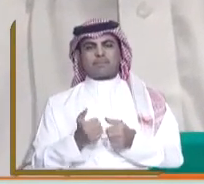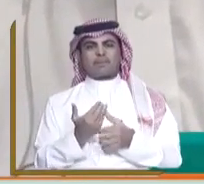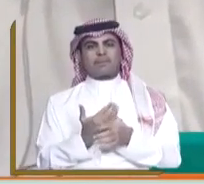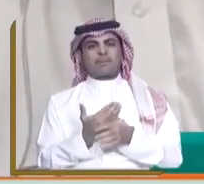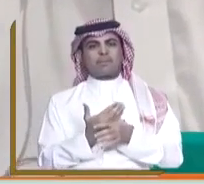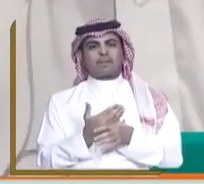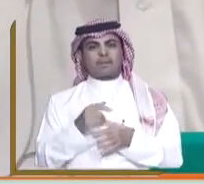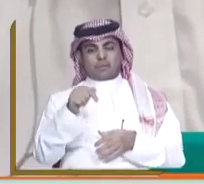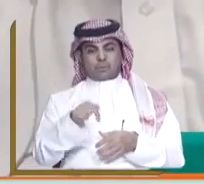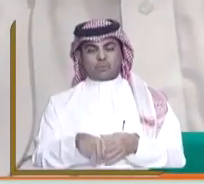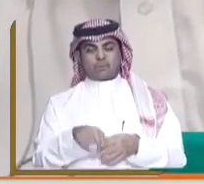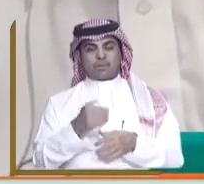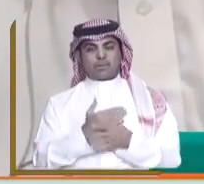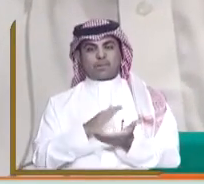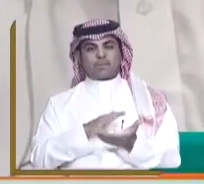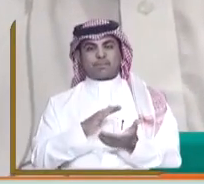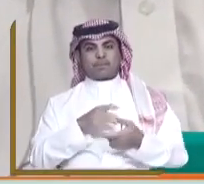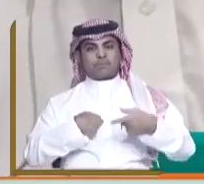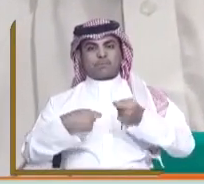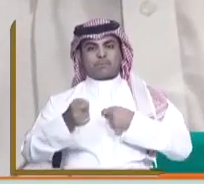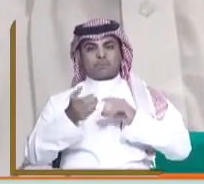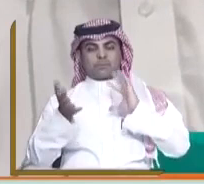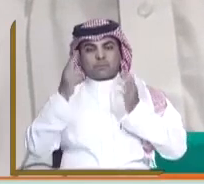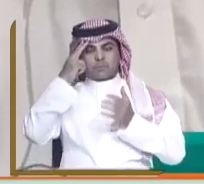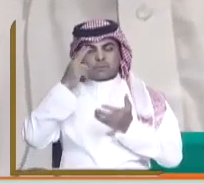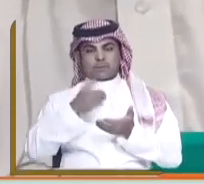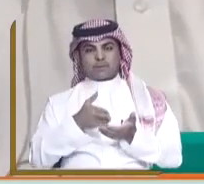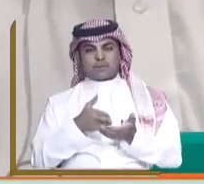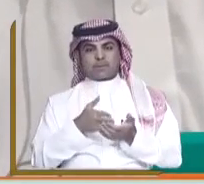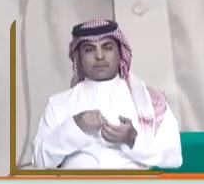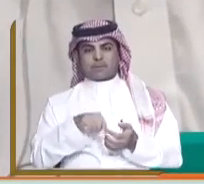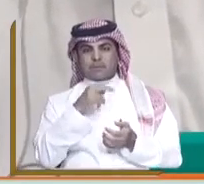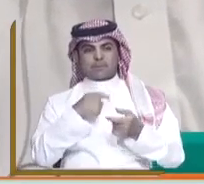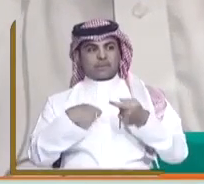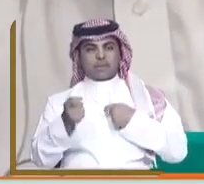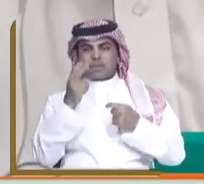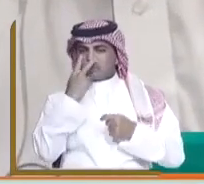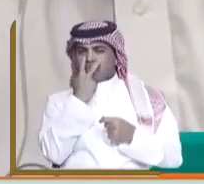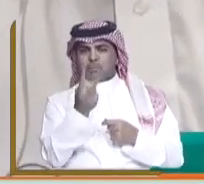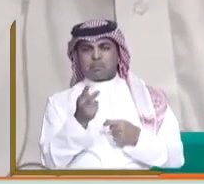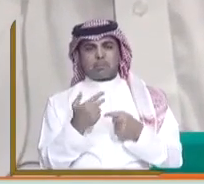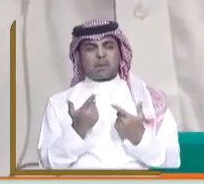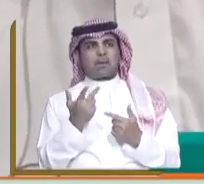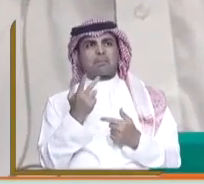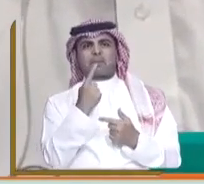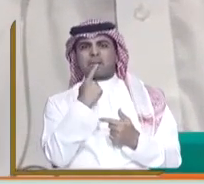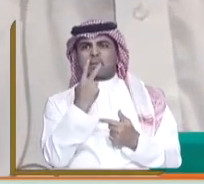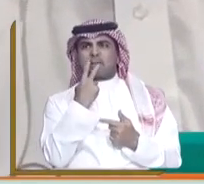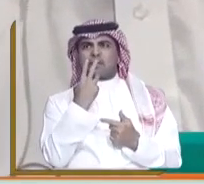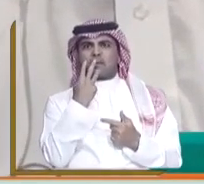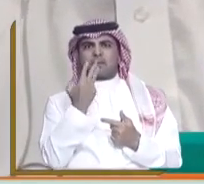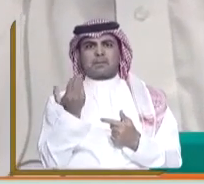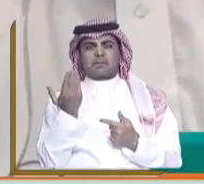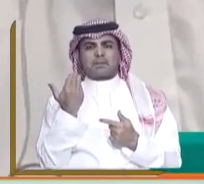لان الحقيقه اليوم فرصه الدخول الاقتصاد المملكه العربيه السعوديه قد لا يجدها المستثمر الاجنبي خلال ثلاثه واربع سنوات القادمه